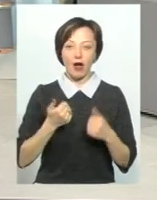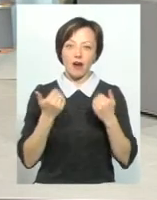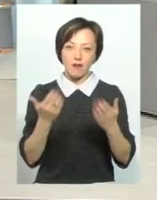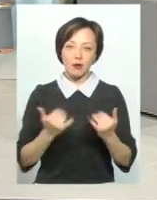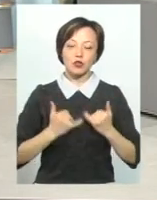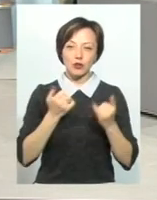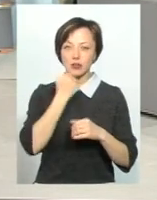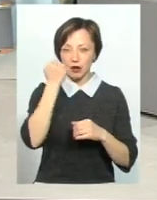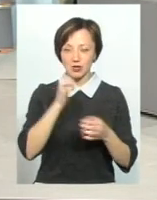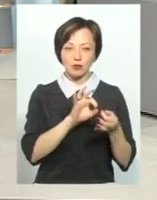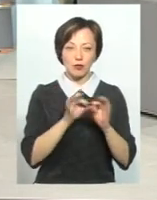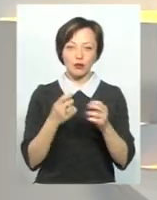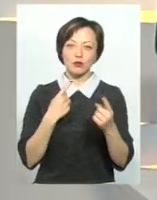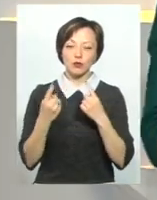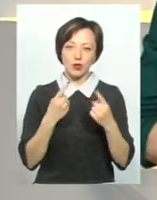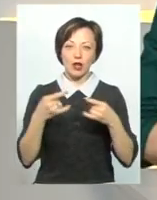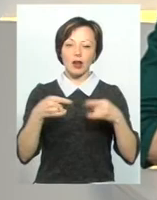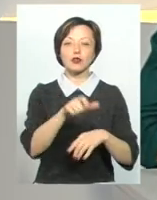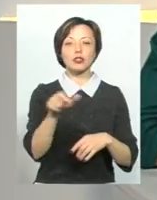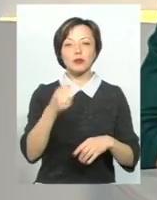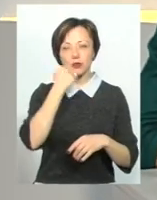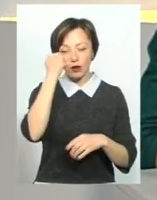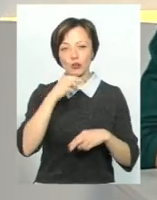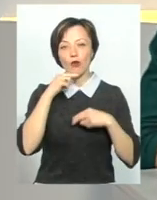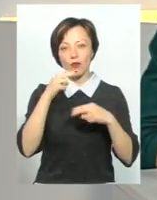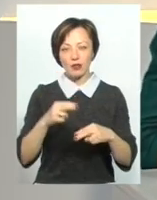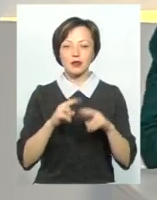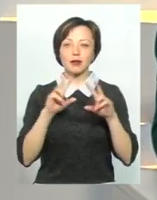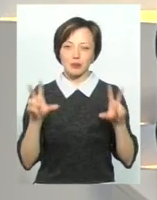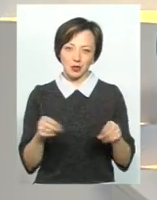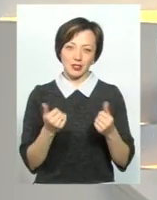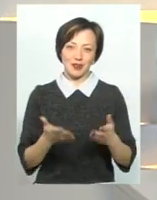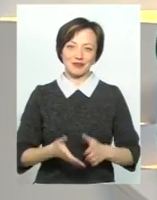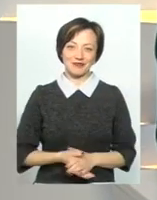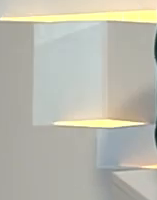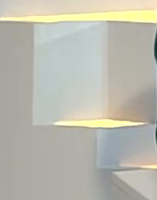А вам, шановні, дякую за змістовну розмову, глядачам дякую за увагу, шануємось.